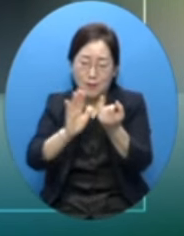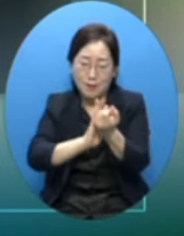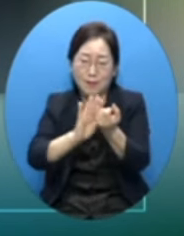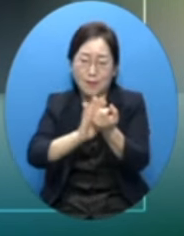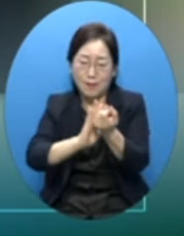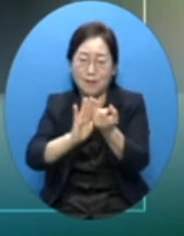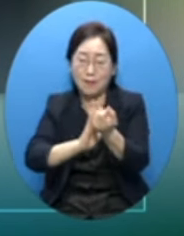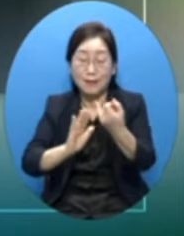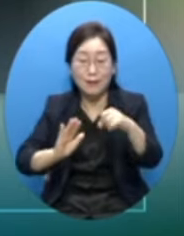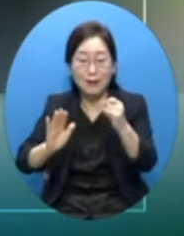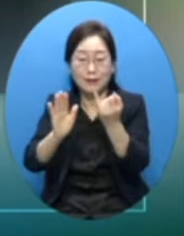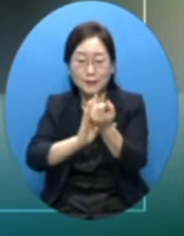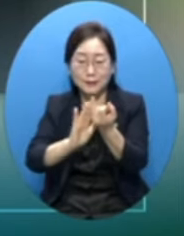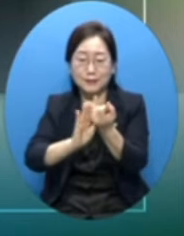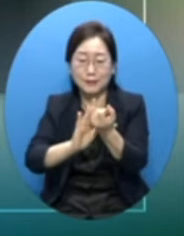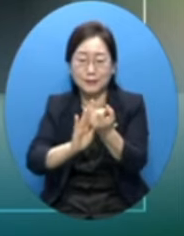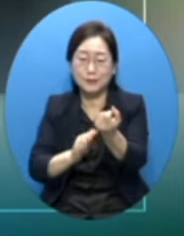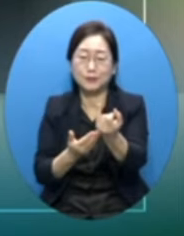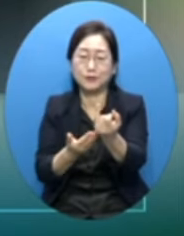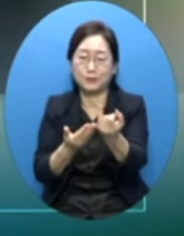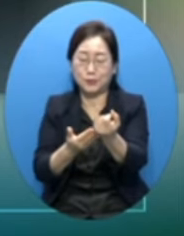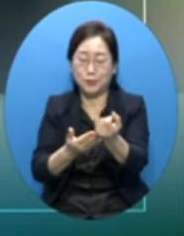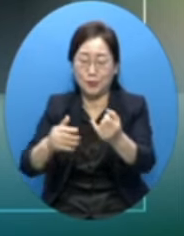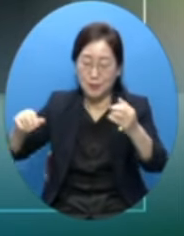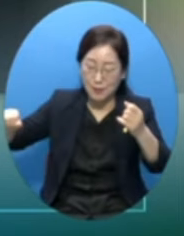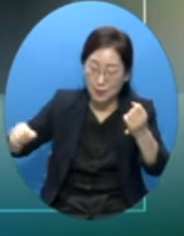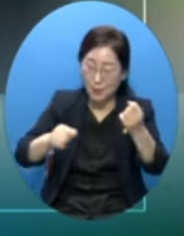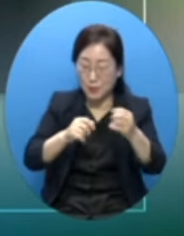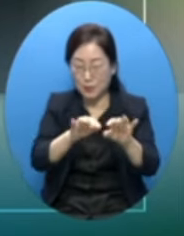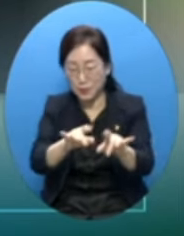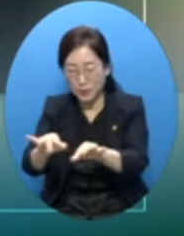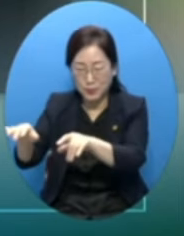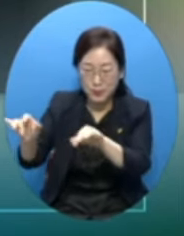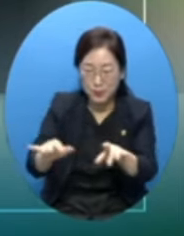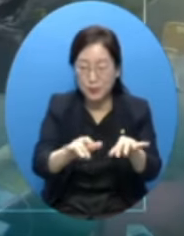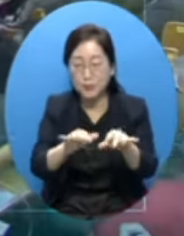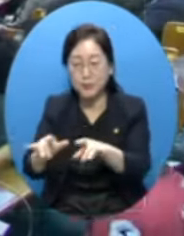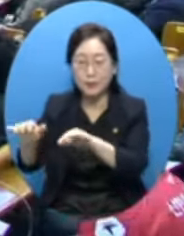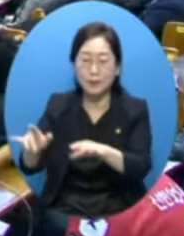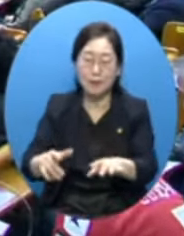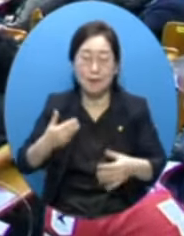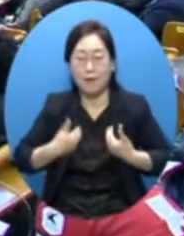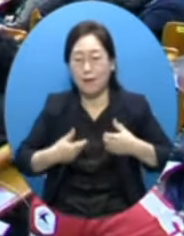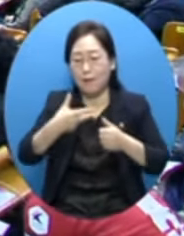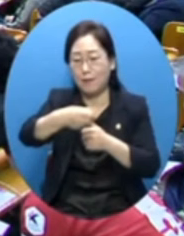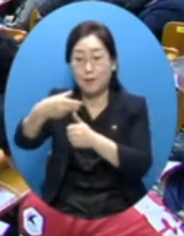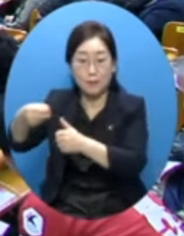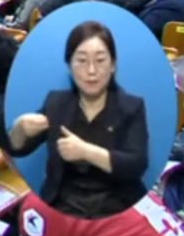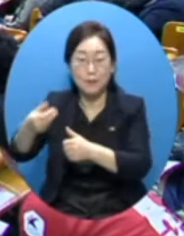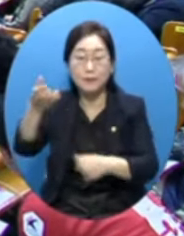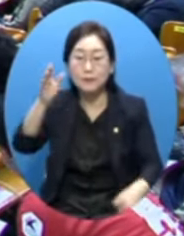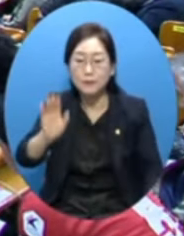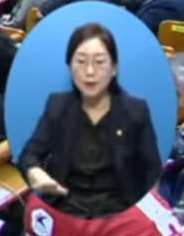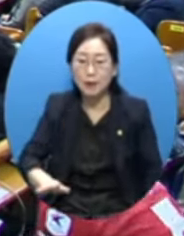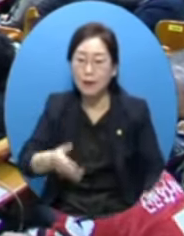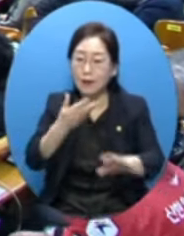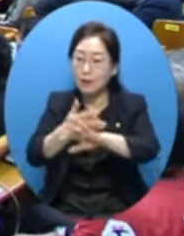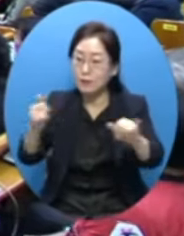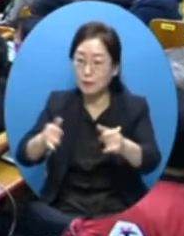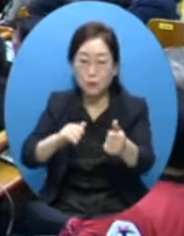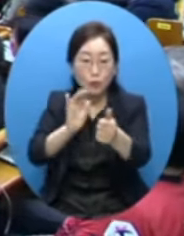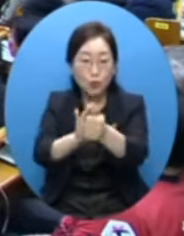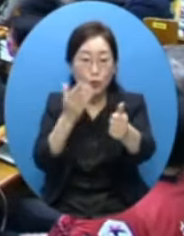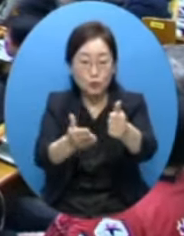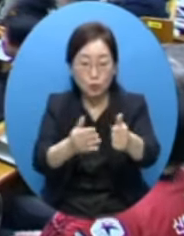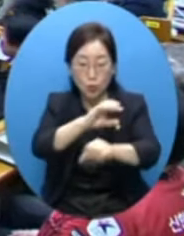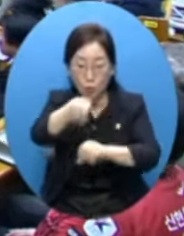피아노를 전공하게 했습니다. 그래서 연주활동과 피아노 레슨을 하면서 바쁜 나날을 보냈습니다. 그런데 제가 남을 자꾸 도와주면 자꾸 그 사람들이